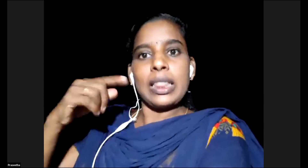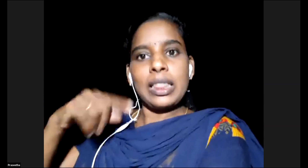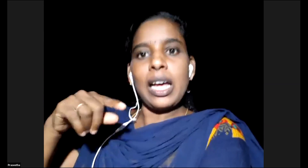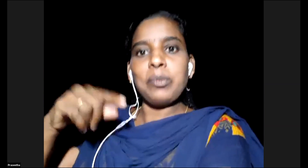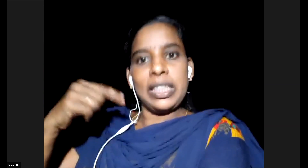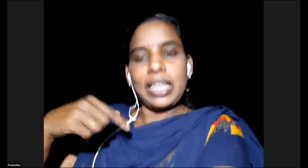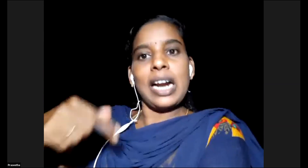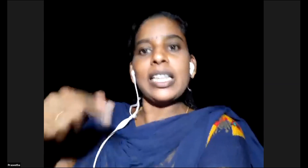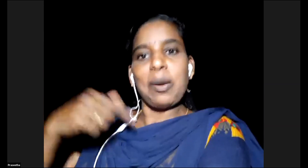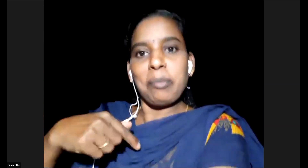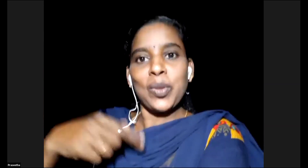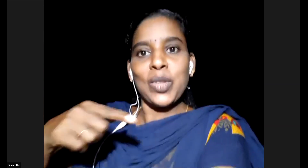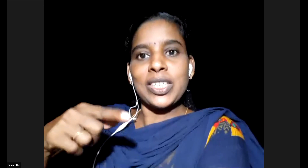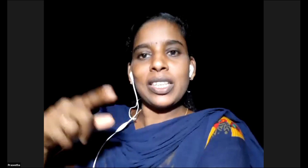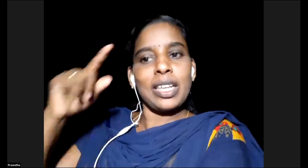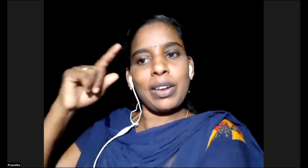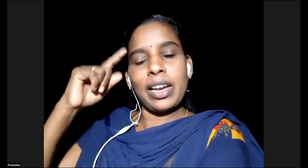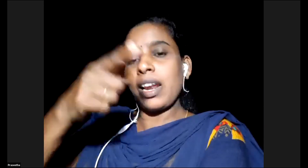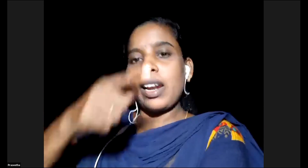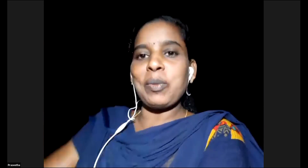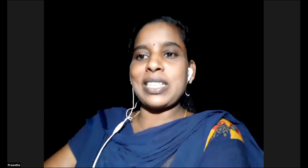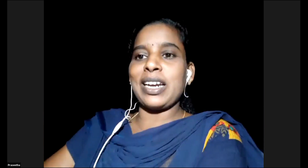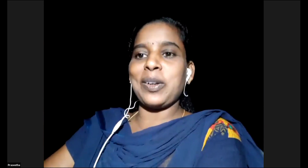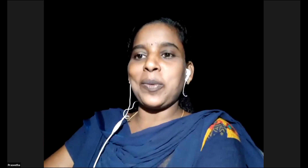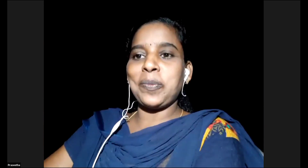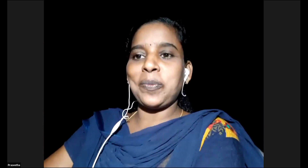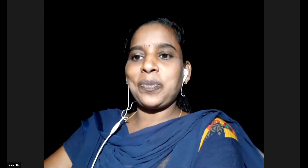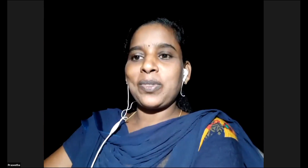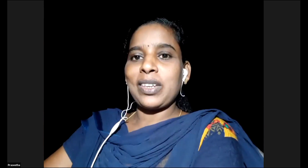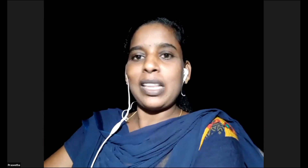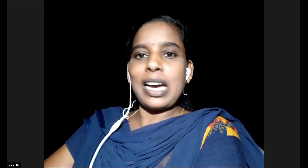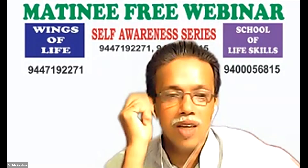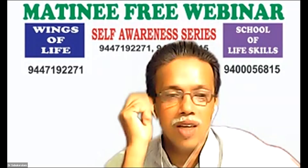പക്ഷെ എന്നാലും ഇന്നതാണ് നമ്മൾ ഉദ്ദേശിക്കുന്നതെന്ന് എങ്ങനെയാലും അവർ മനസ്സിലാക്കിയെടുക്കും.